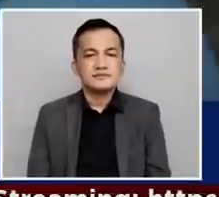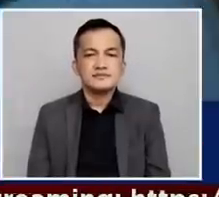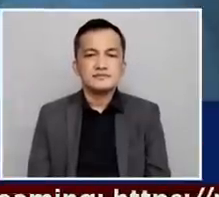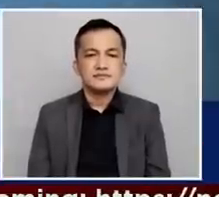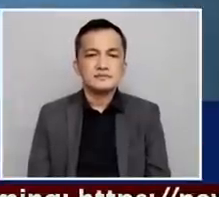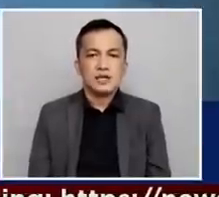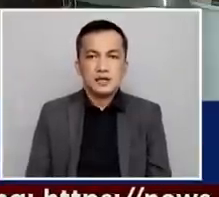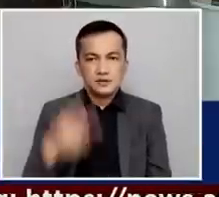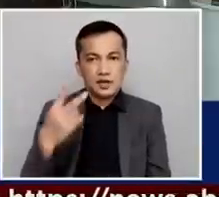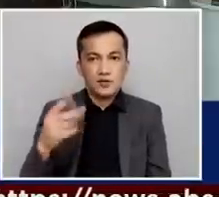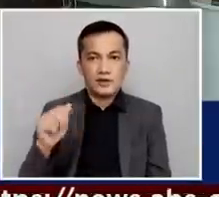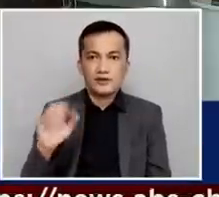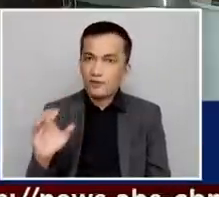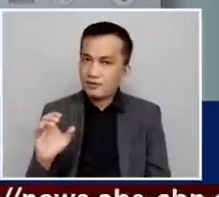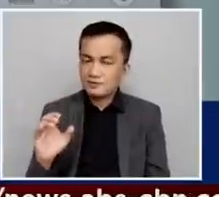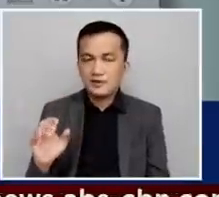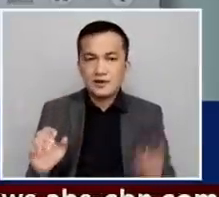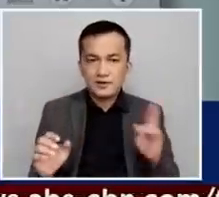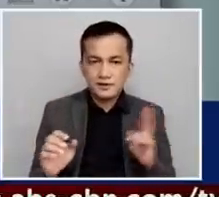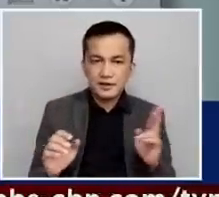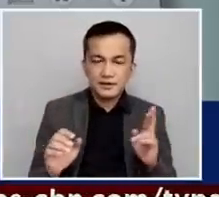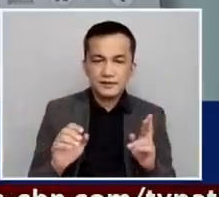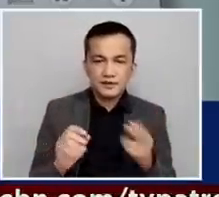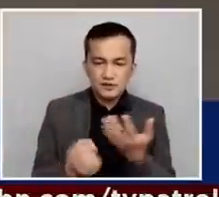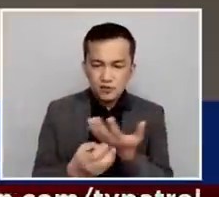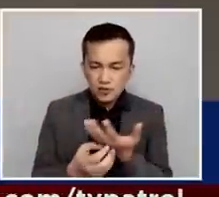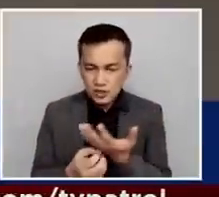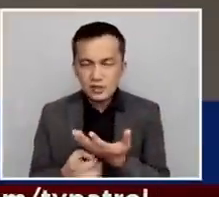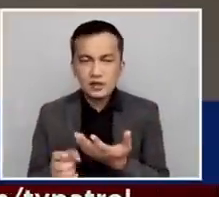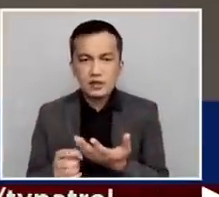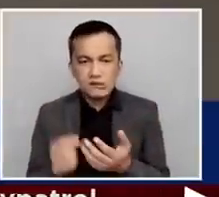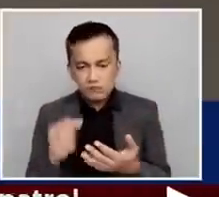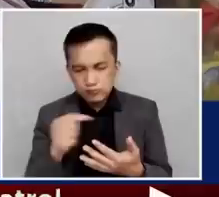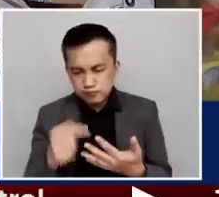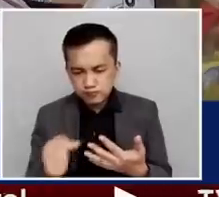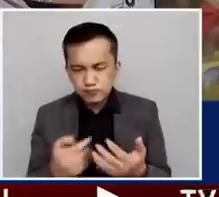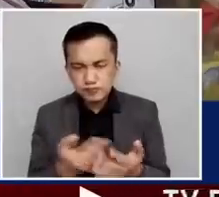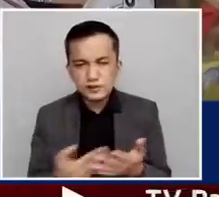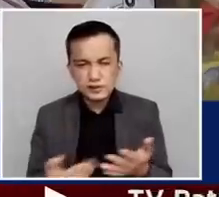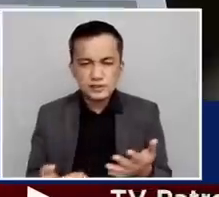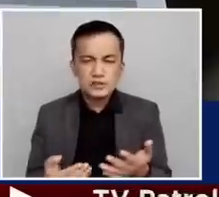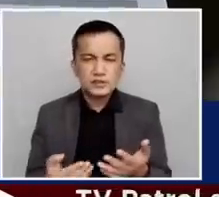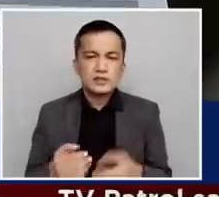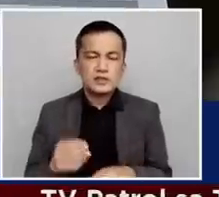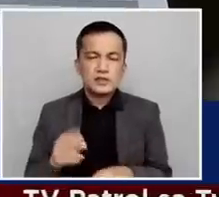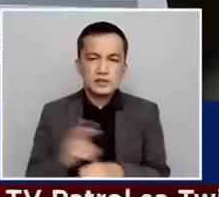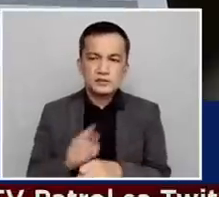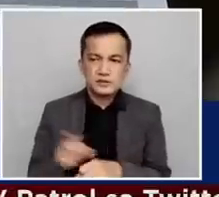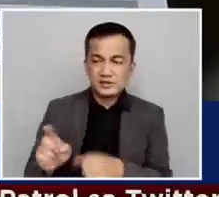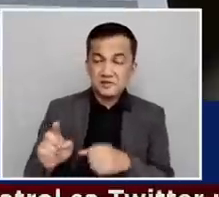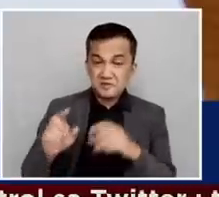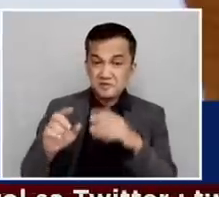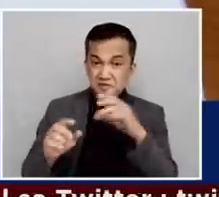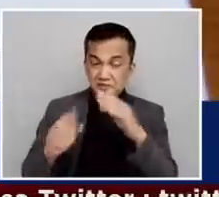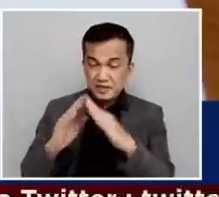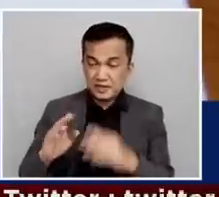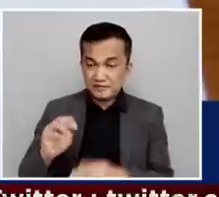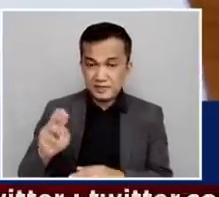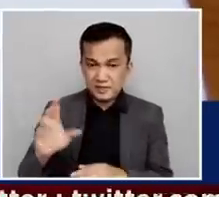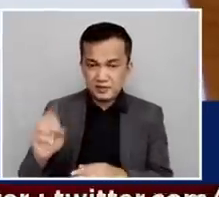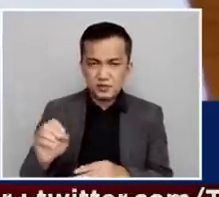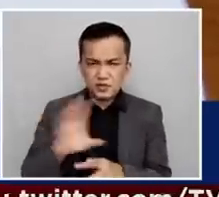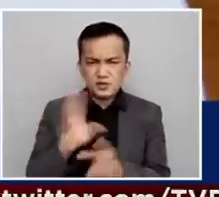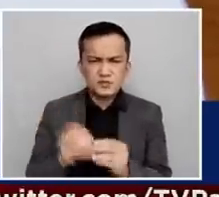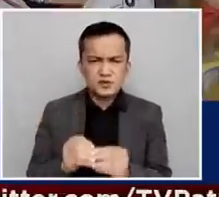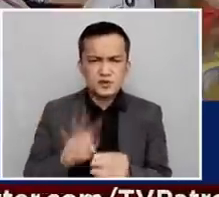2 aircon, may ref, induction cooker at iba pang appliances ang gamit sa bahay ni na Melot. Kaya umaabot na mahigit